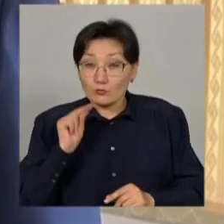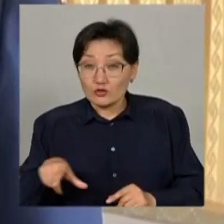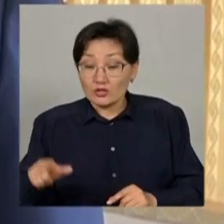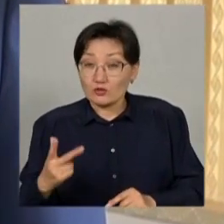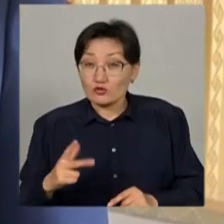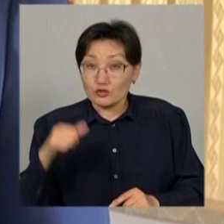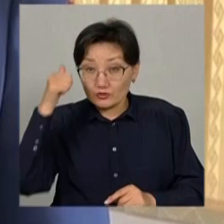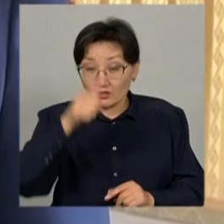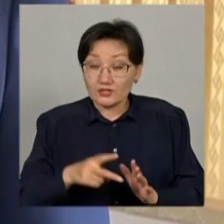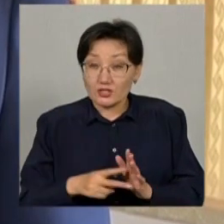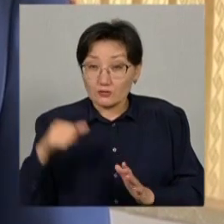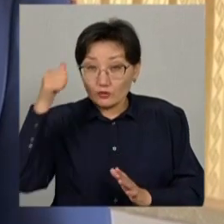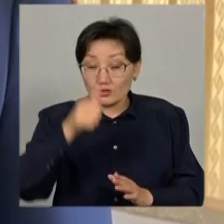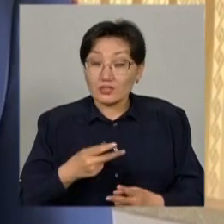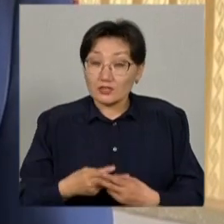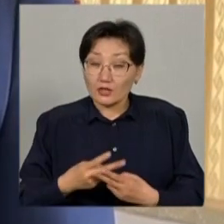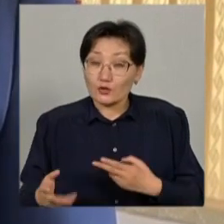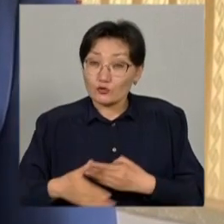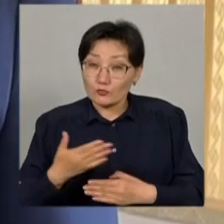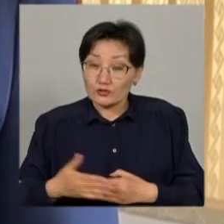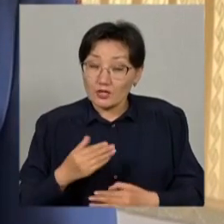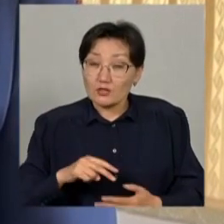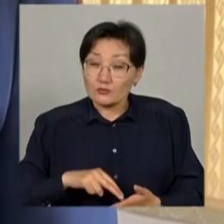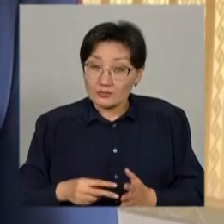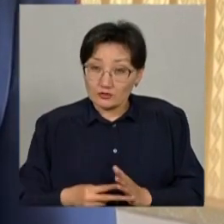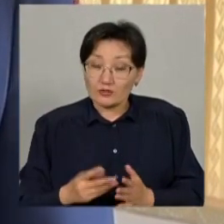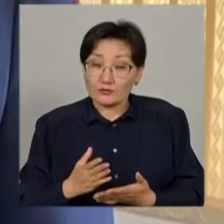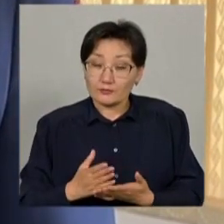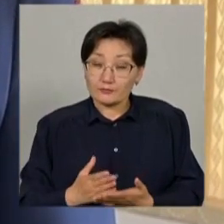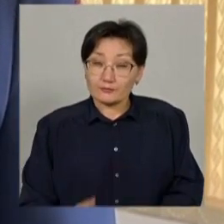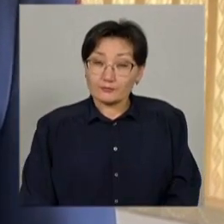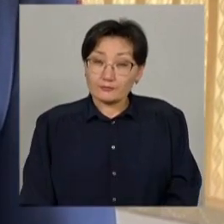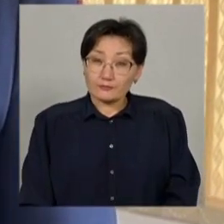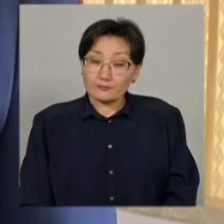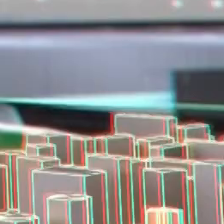3 жылдан 7 жылға дейін бас бостандығынан айыру түріндегі жаза көзделген.